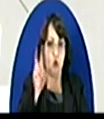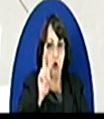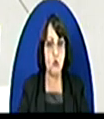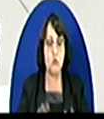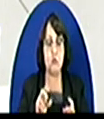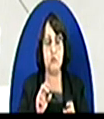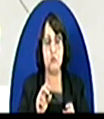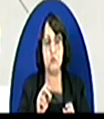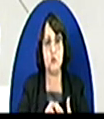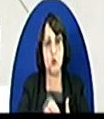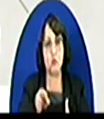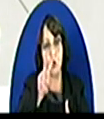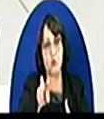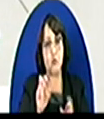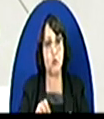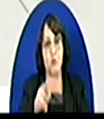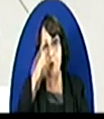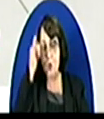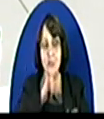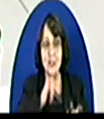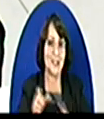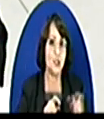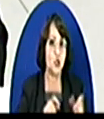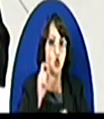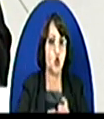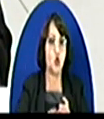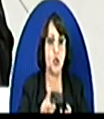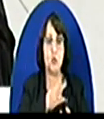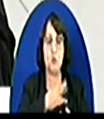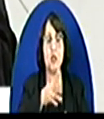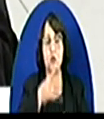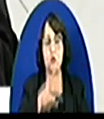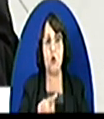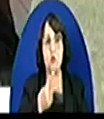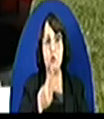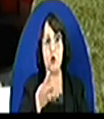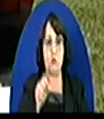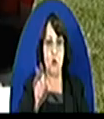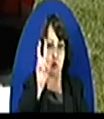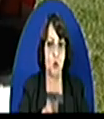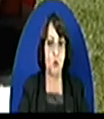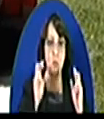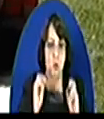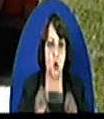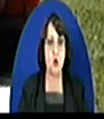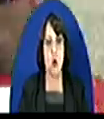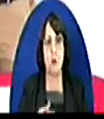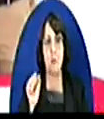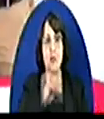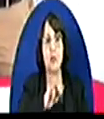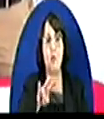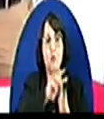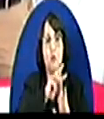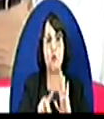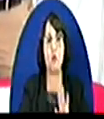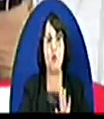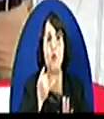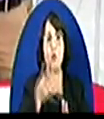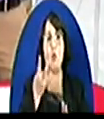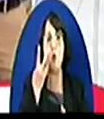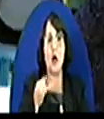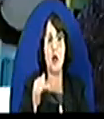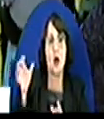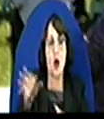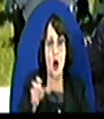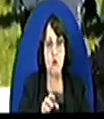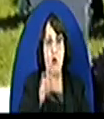манай эдийн засгийн хэмжээ дотоодын нийт бүтээгдэхүүн маань 20 тэрбум долларт хүрнэ. Монгол ардын нам мөрийн хөтөлбөртөө уул уурхаагаас төвлөрүүлж байгаа орлогыг